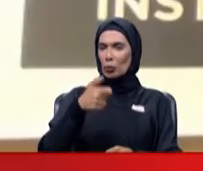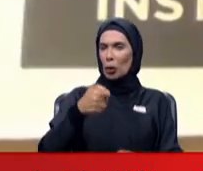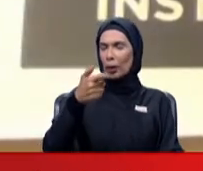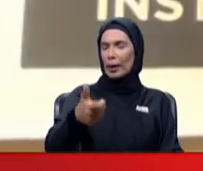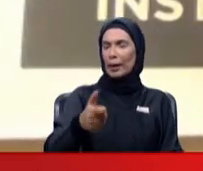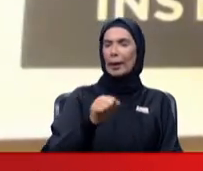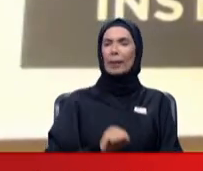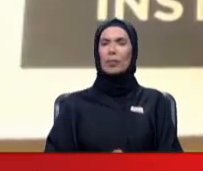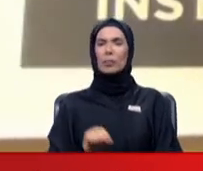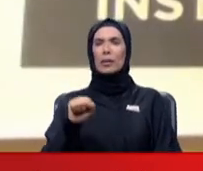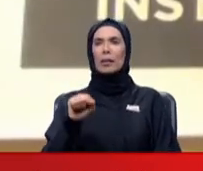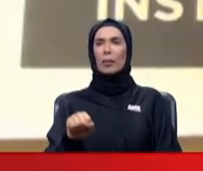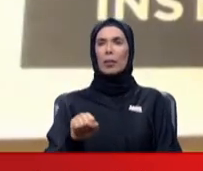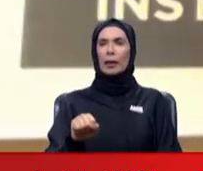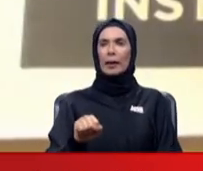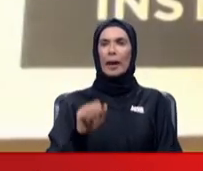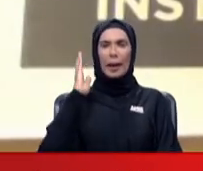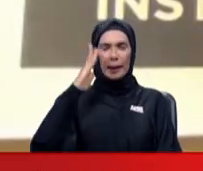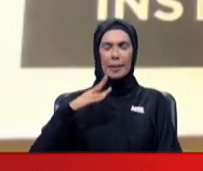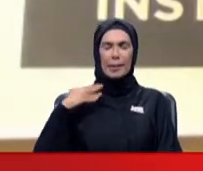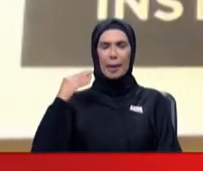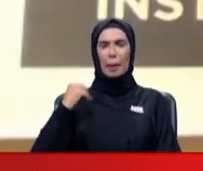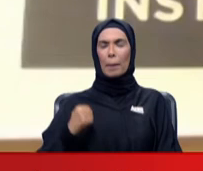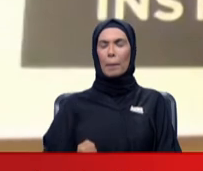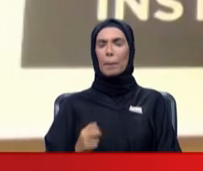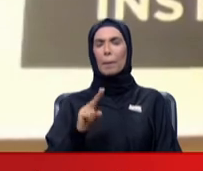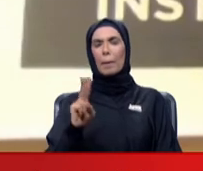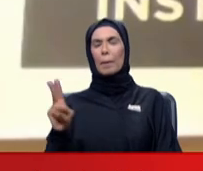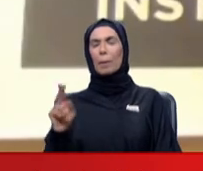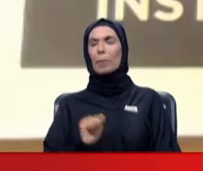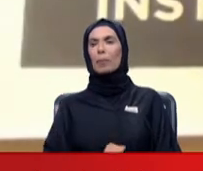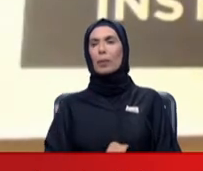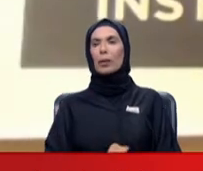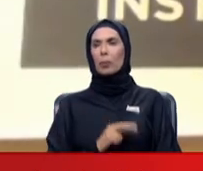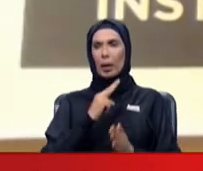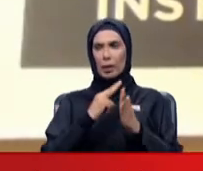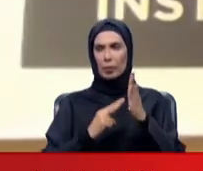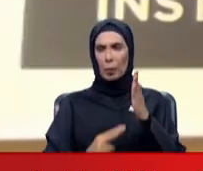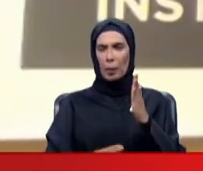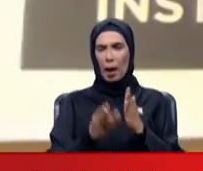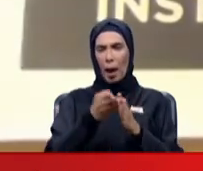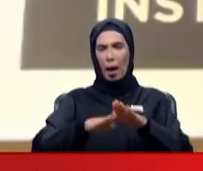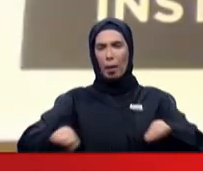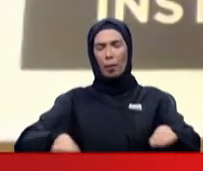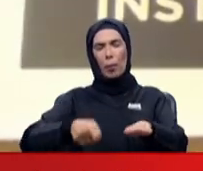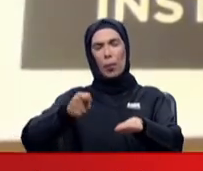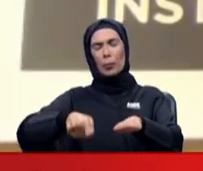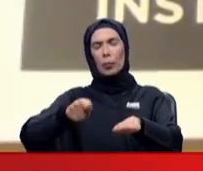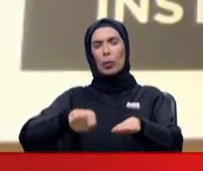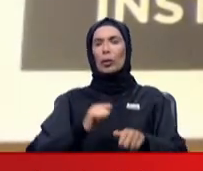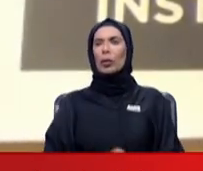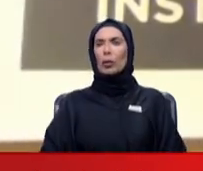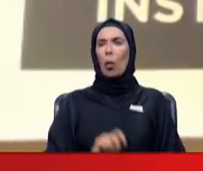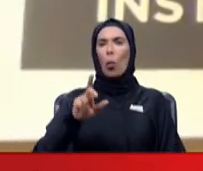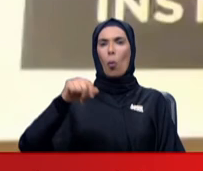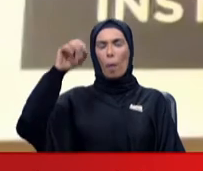المستحقة على النساء البحرينيات اللواتي صدر بحقهن أحكام قضائية وضعتها وزارة